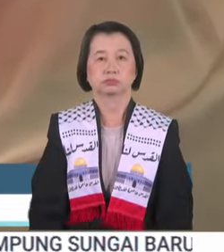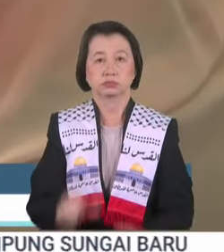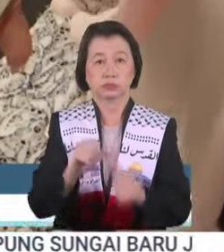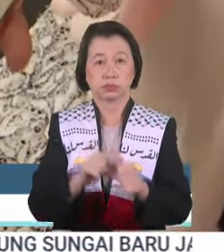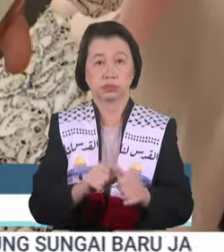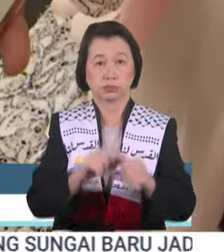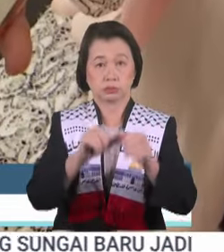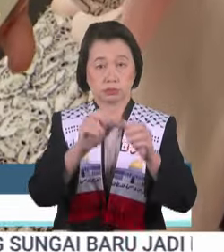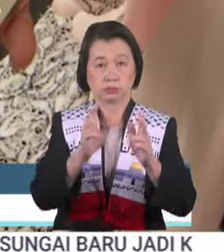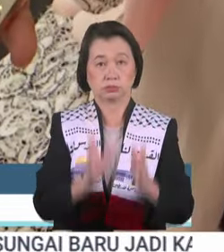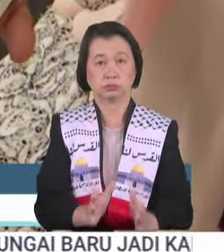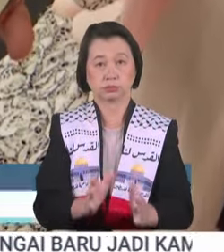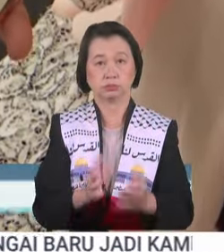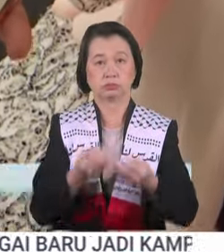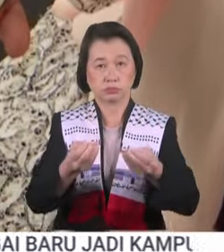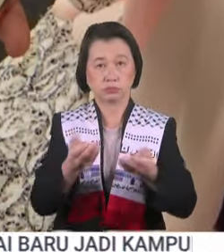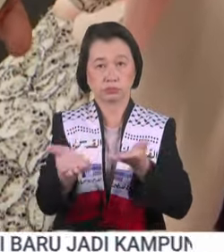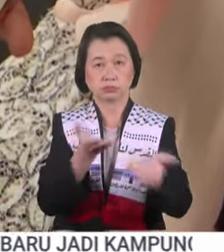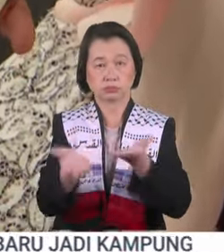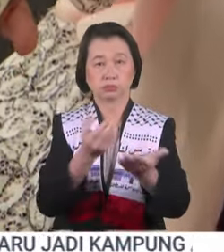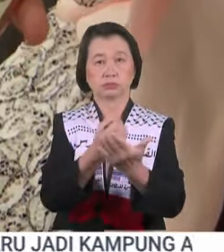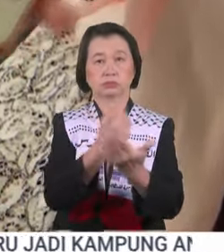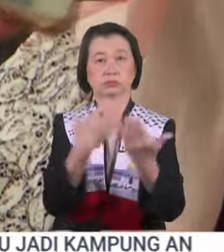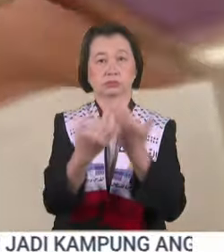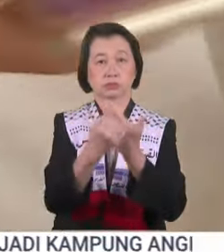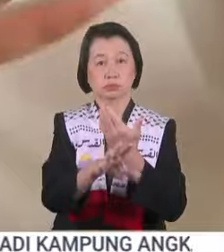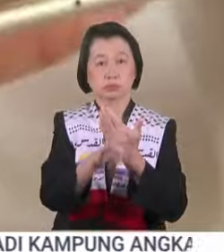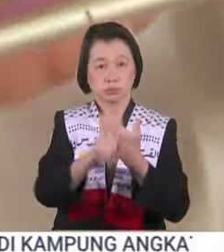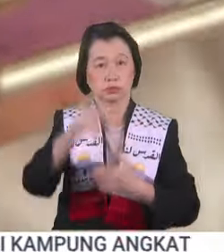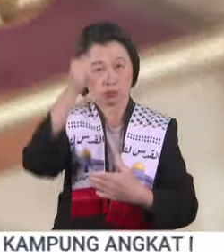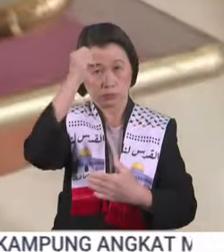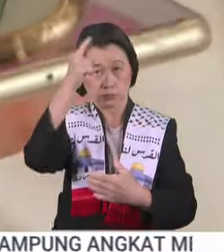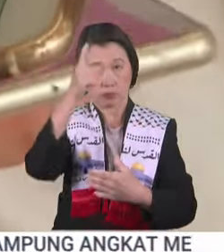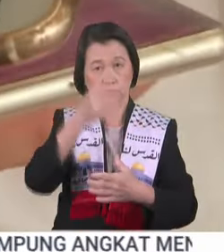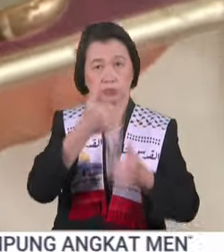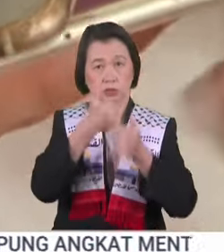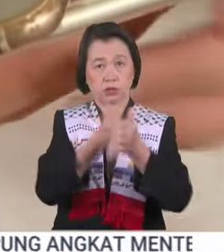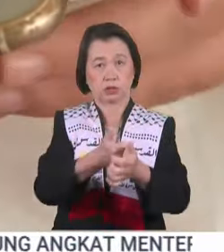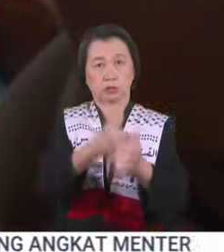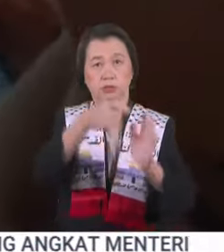Setiap pengguna dan pemberi perkhidmatan media sosial juga perlu memahami dan